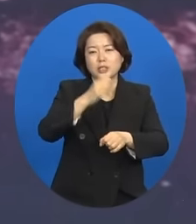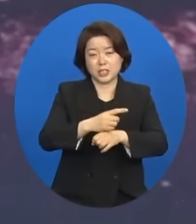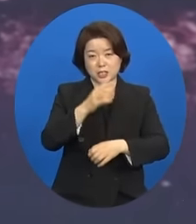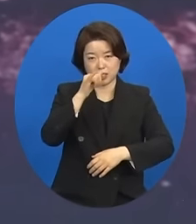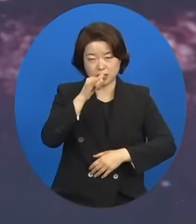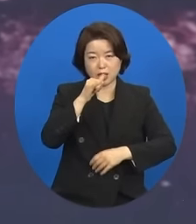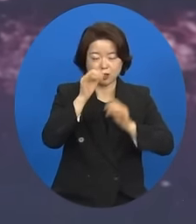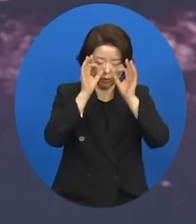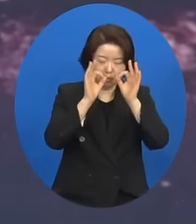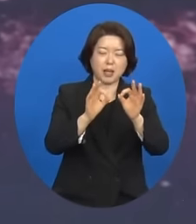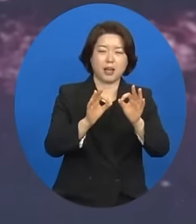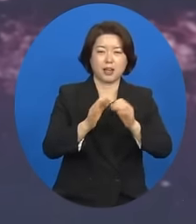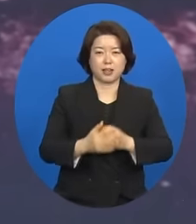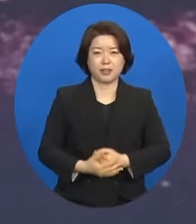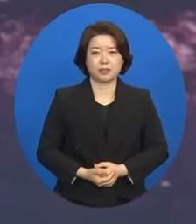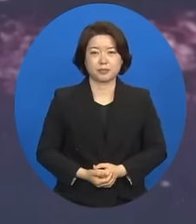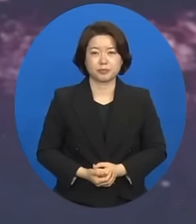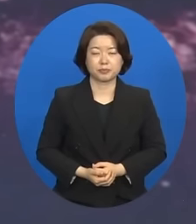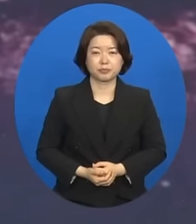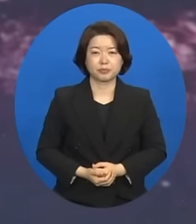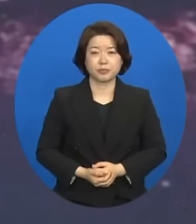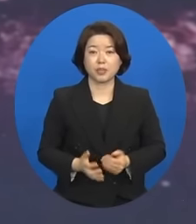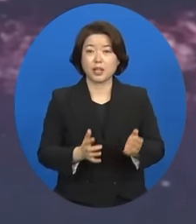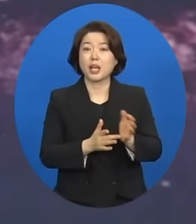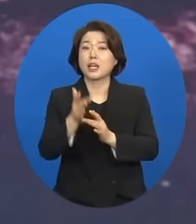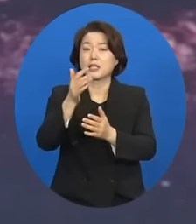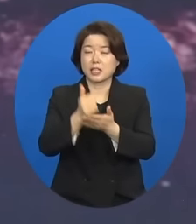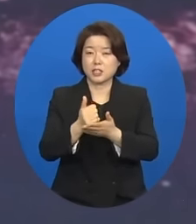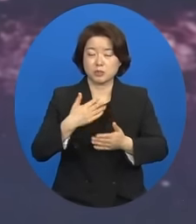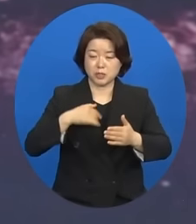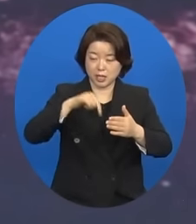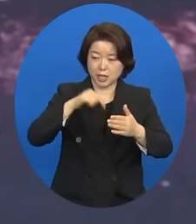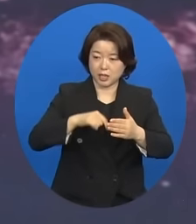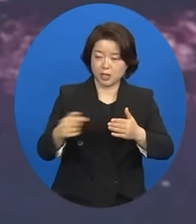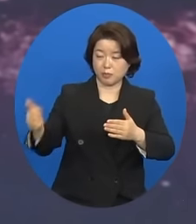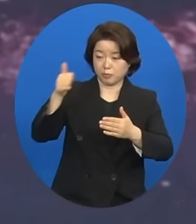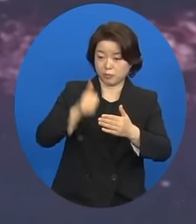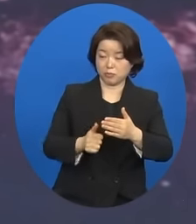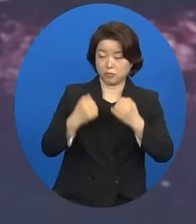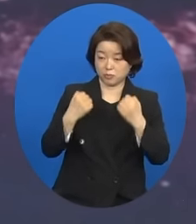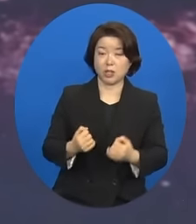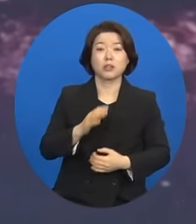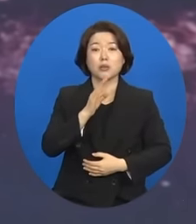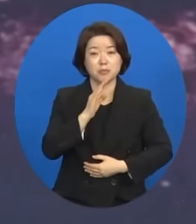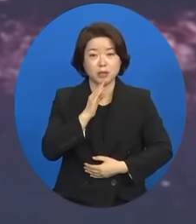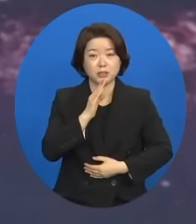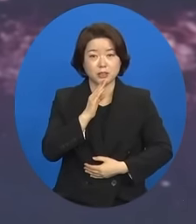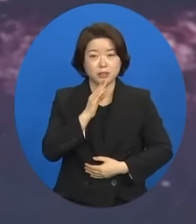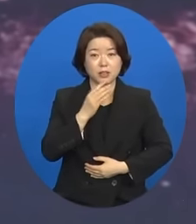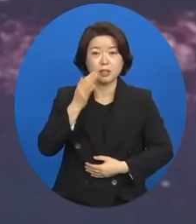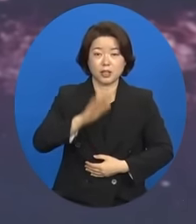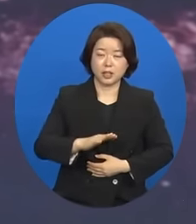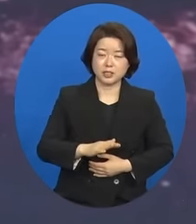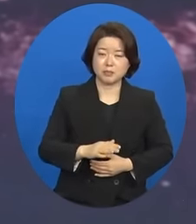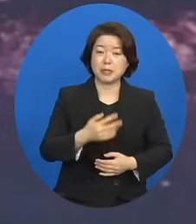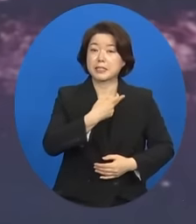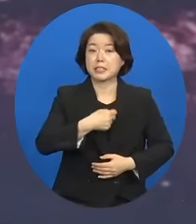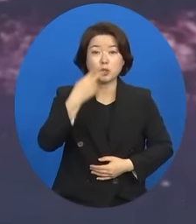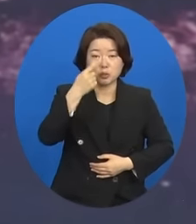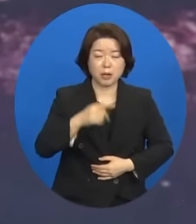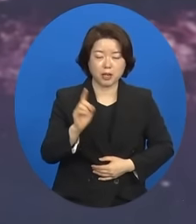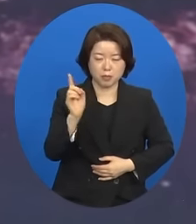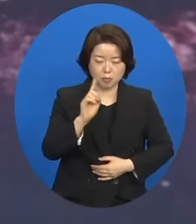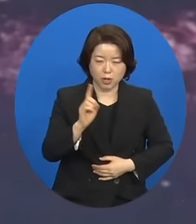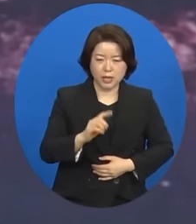보게 돼요 예수님께서 우리 안에 분명히 사시죠 그런데 사도 바울은 계속해서 날마다 나는 죽어야